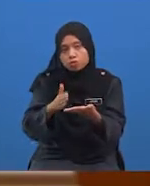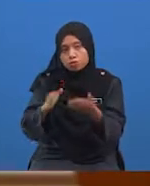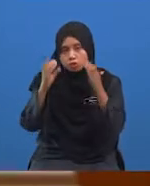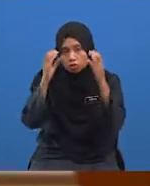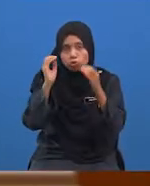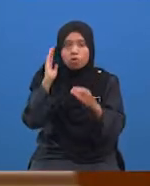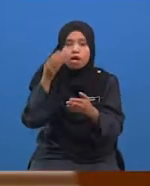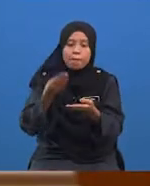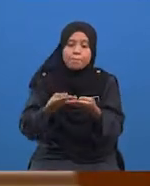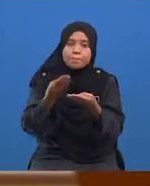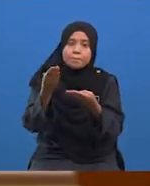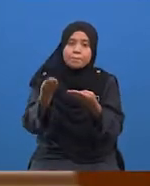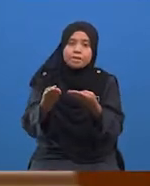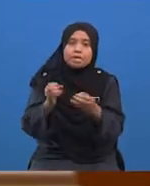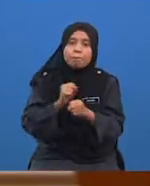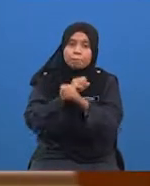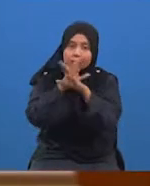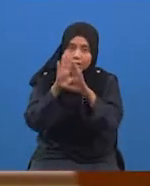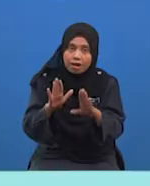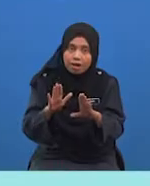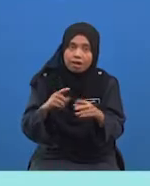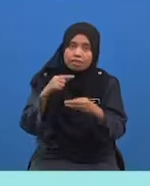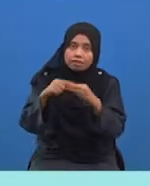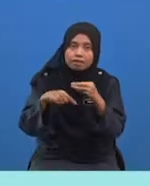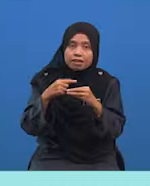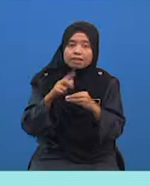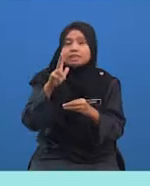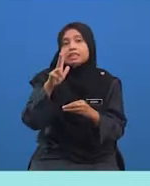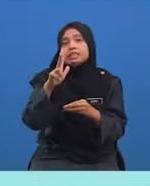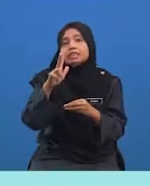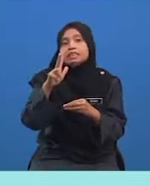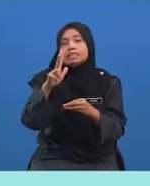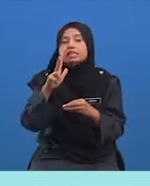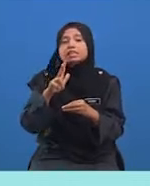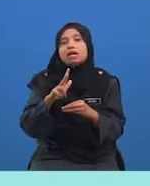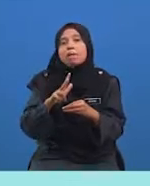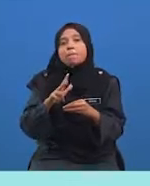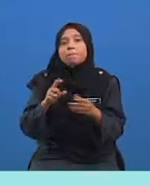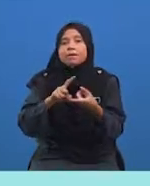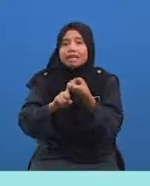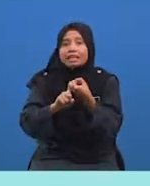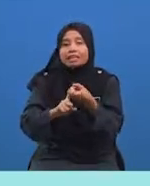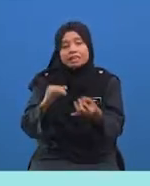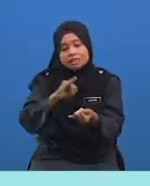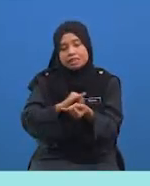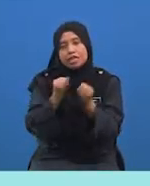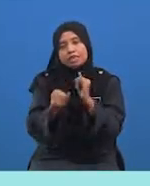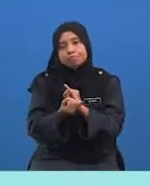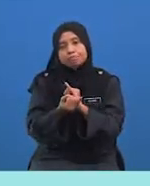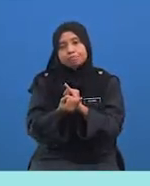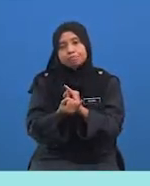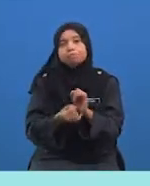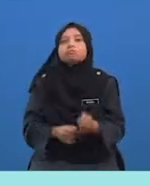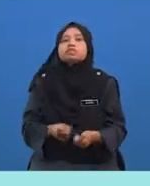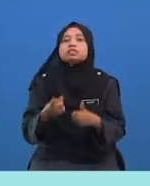cikgu akan memberi penerangan tentang tiga komponen penting berkaitan iklim,